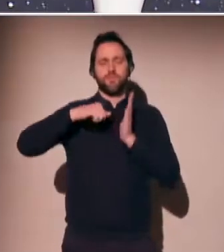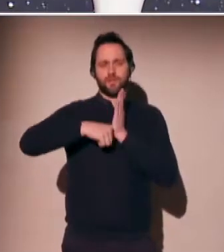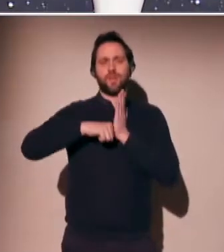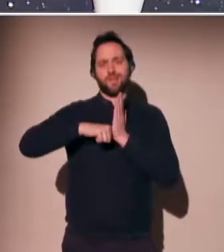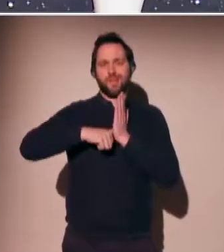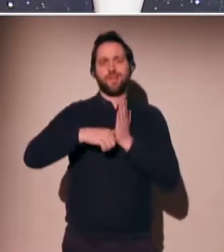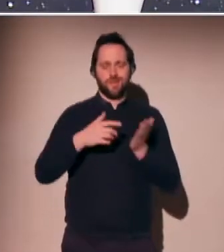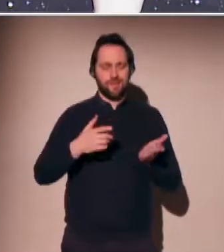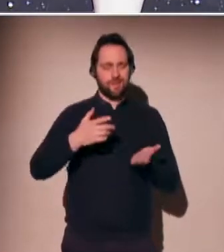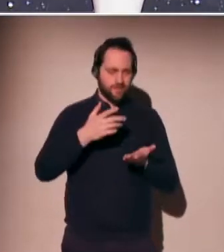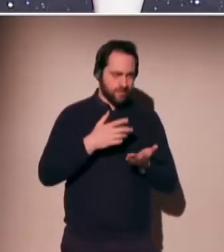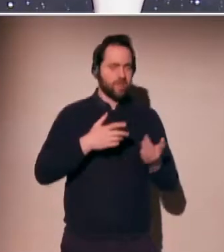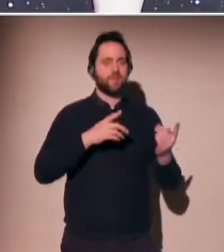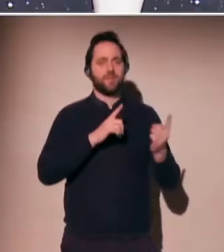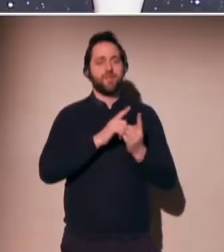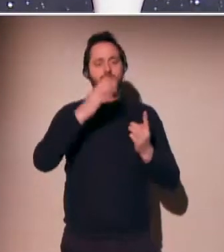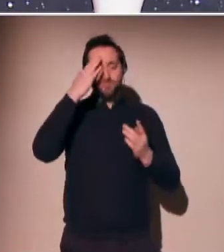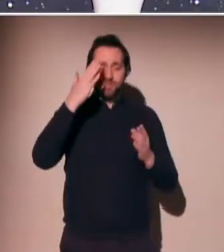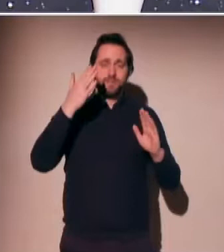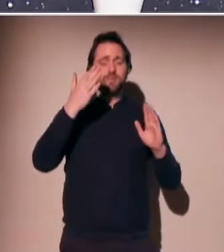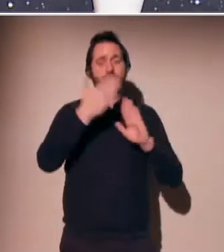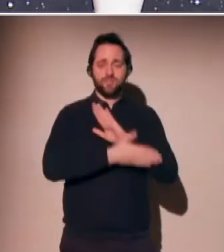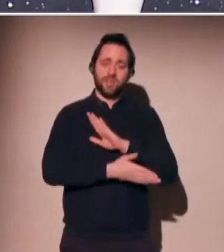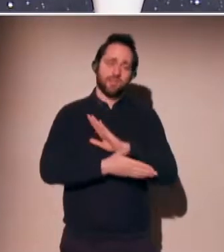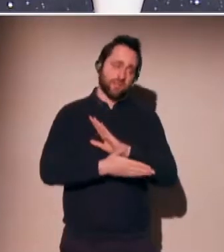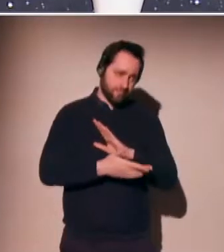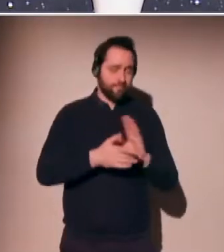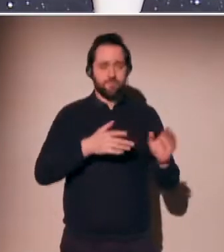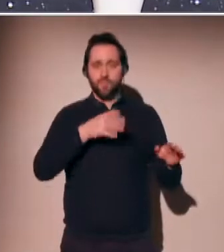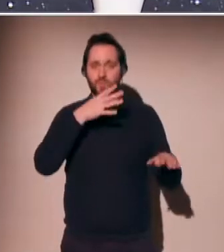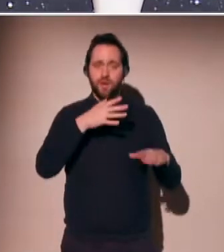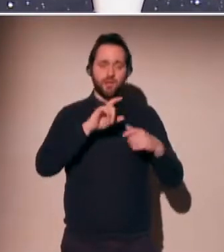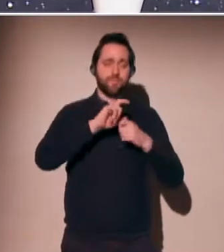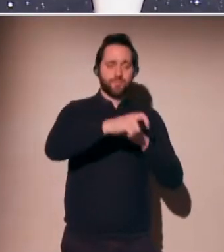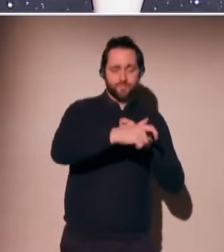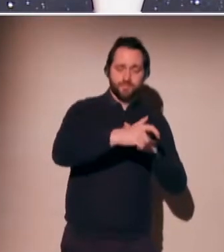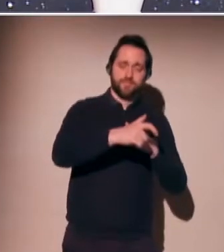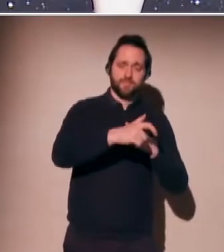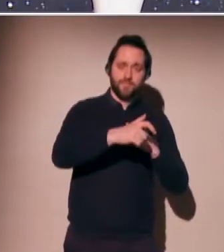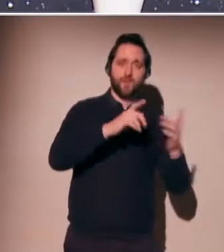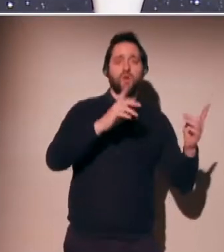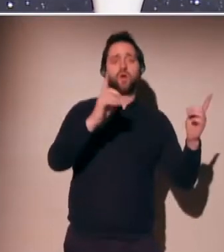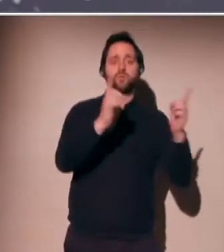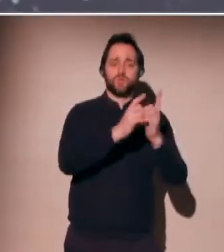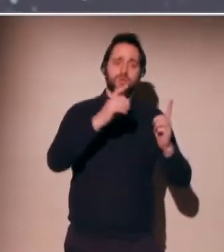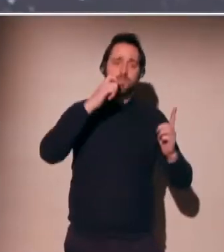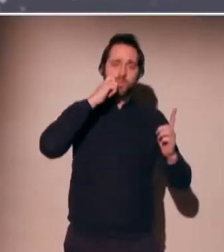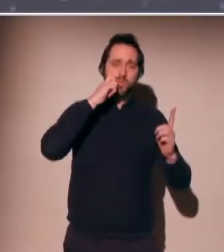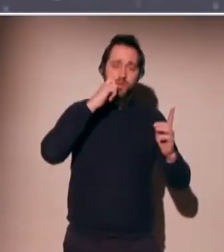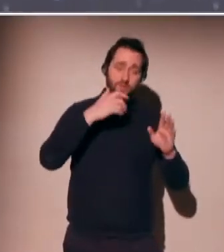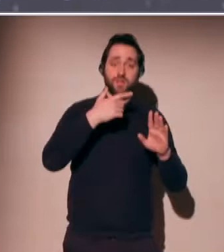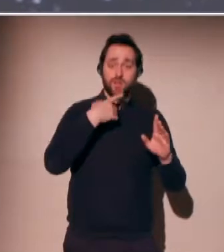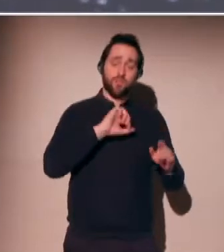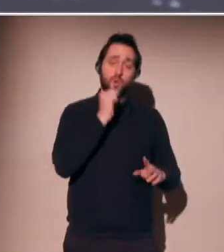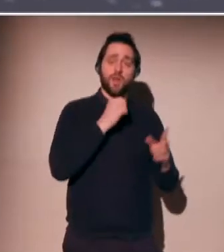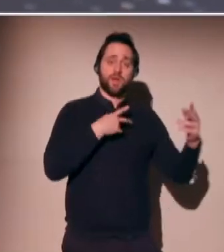réussissent pas, et ils ne le savent pas, eh bien, ils ne passent jamais à l'étape suivante, c'est-à-dire un entretien avec un humain. C'est juste l'ordinateur qui